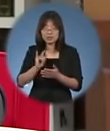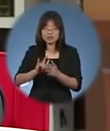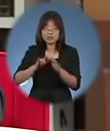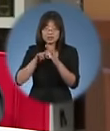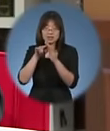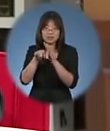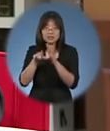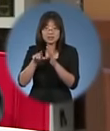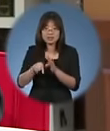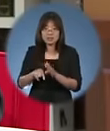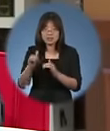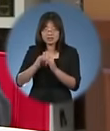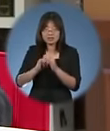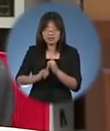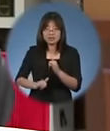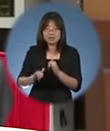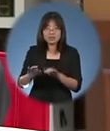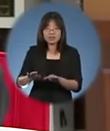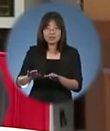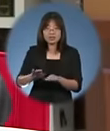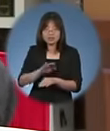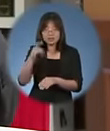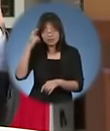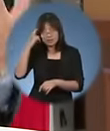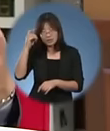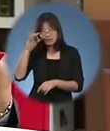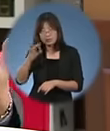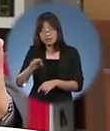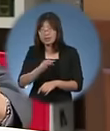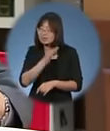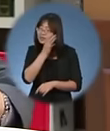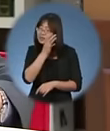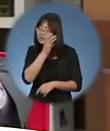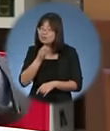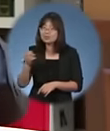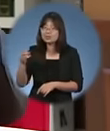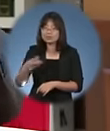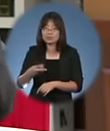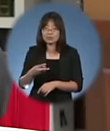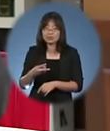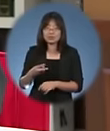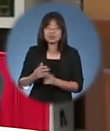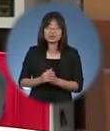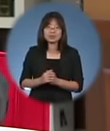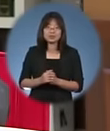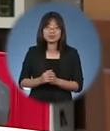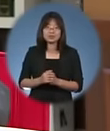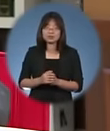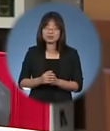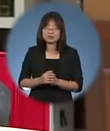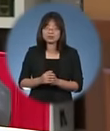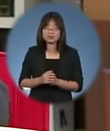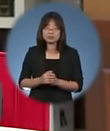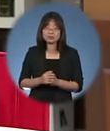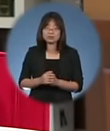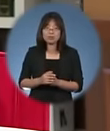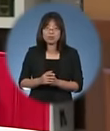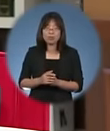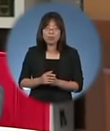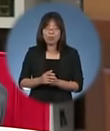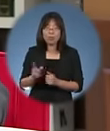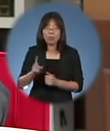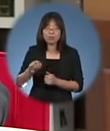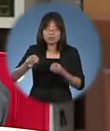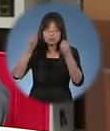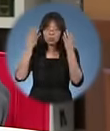하더라도 역사라는 것은 우리 개념 속에는 창피하고 그리고 참 수치스럽고 잊어버리고 싶은